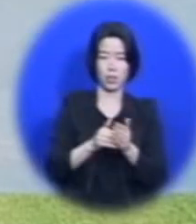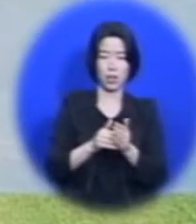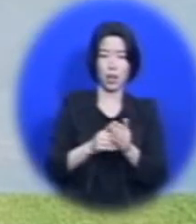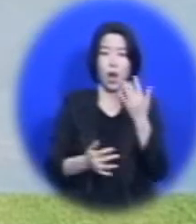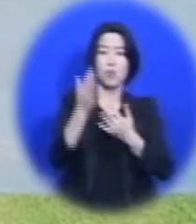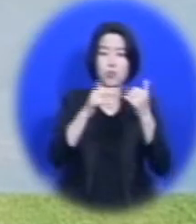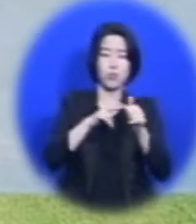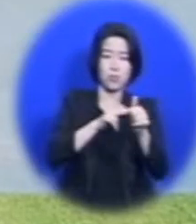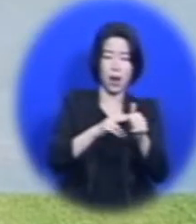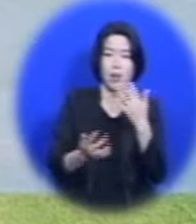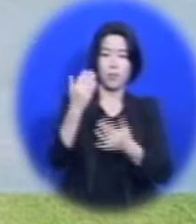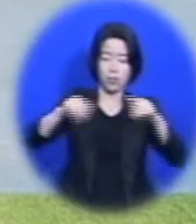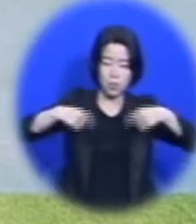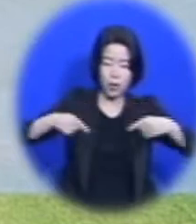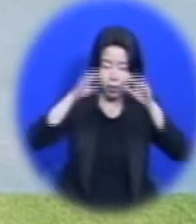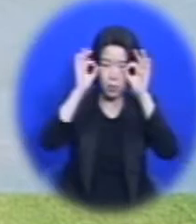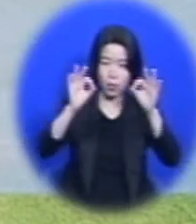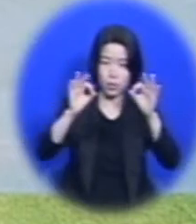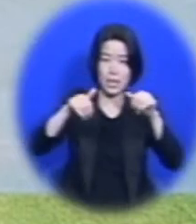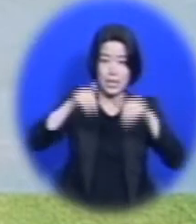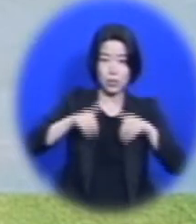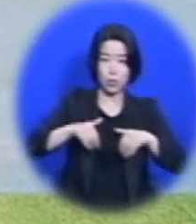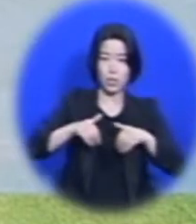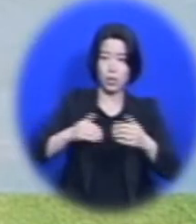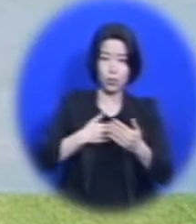불말과 불병거를 본 엘리사의 종이 두려워했겠습니까?